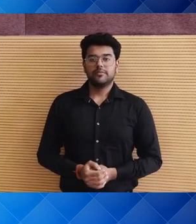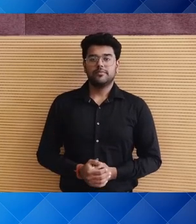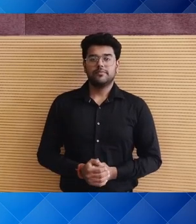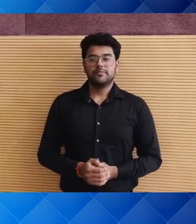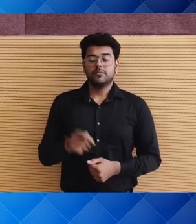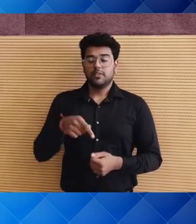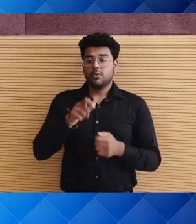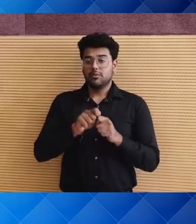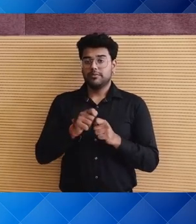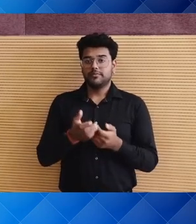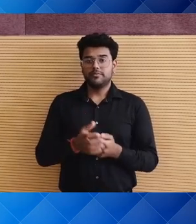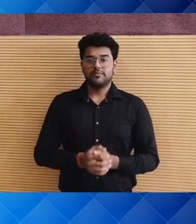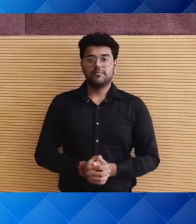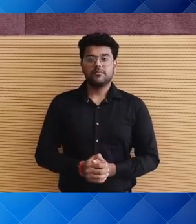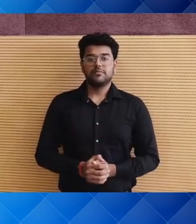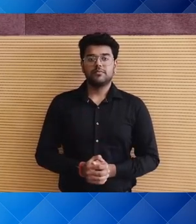काम को.